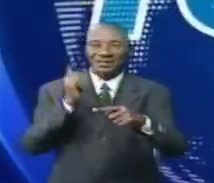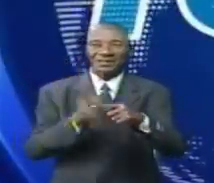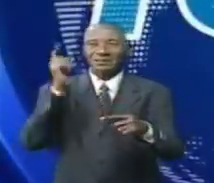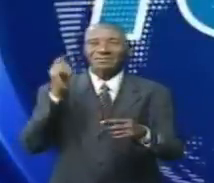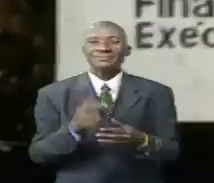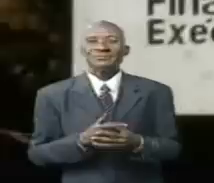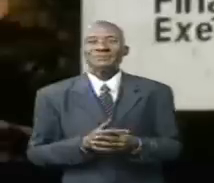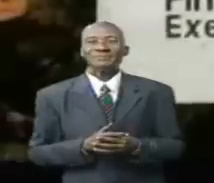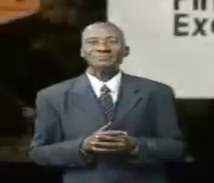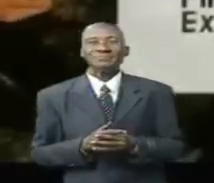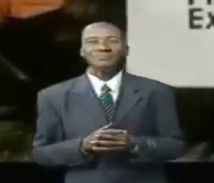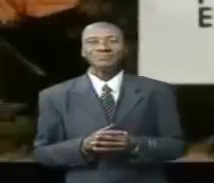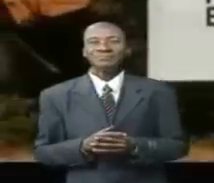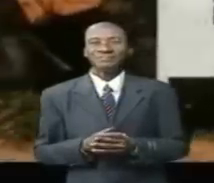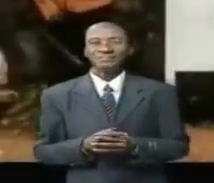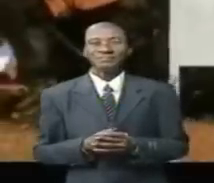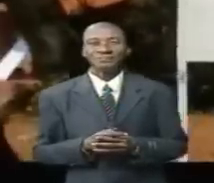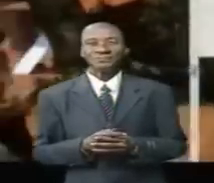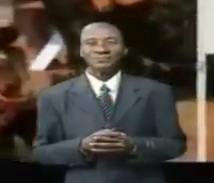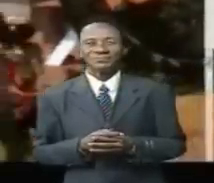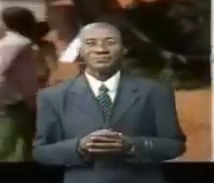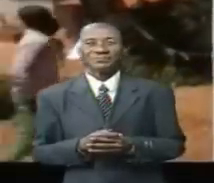Bukavu.